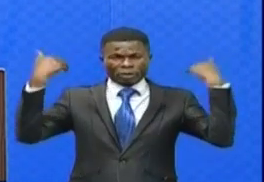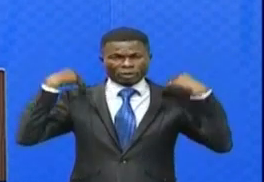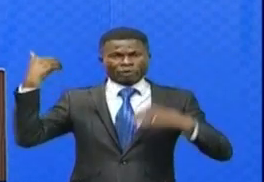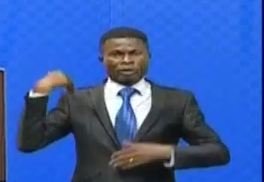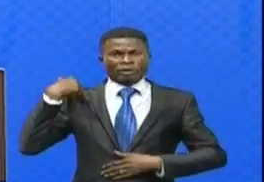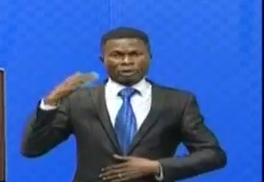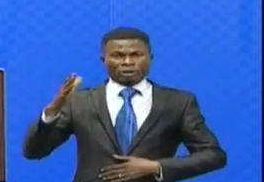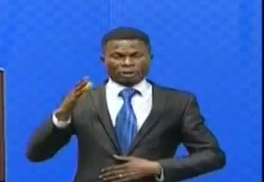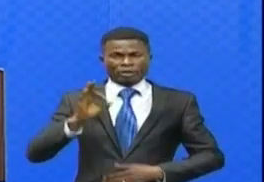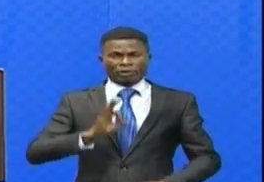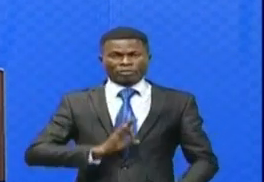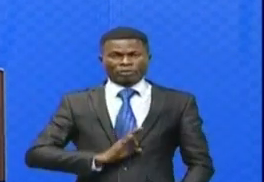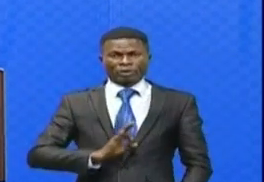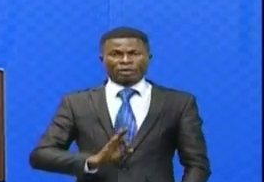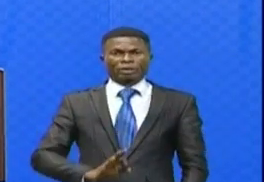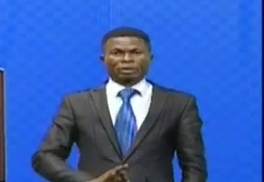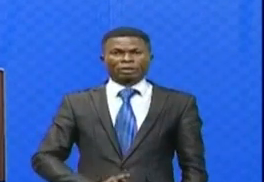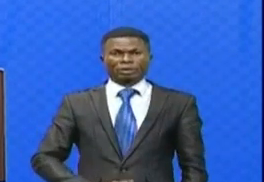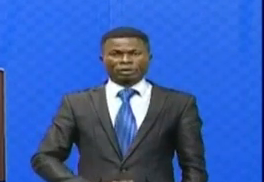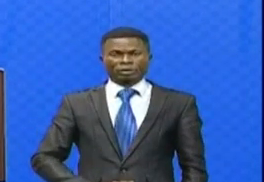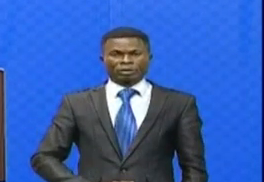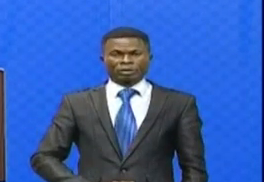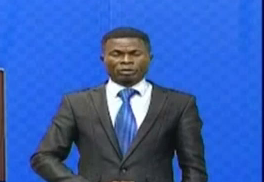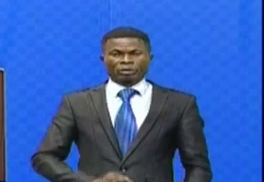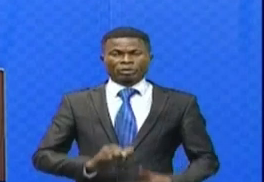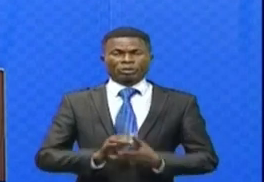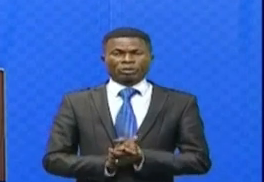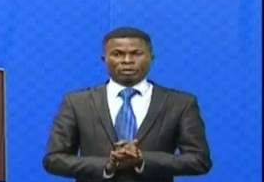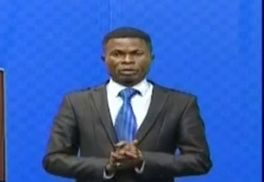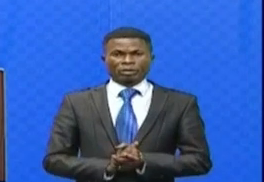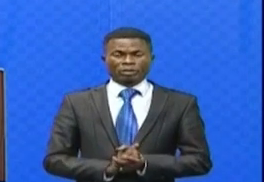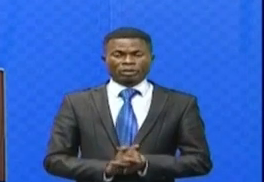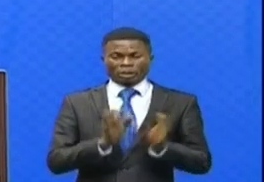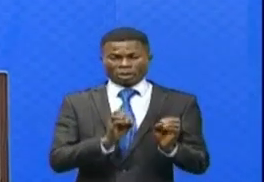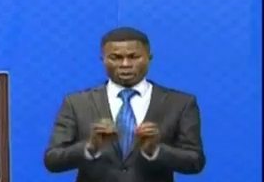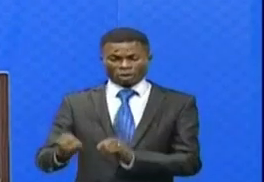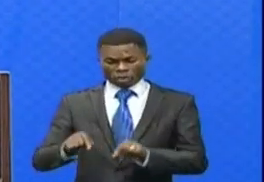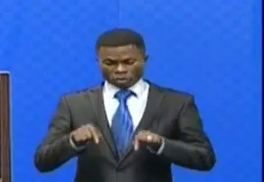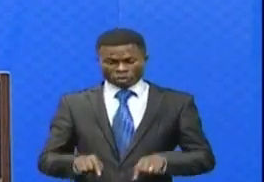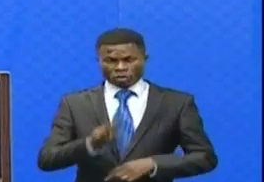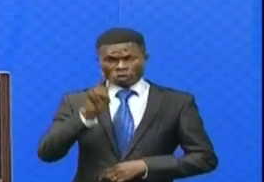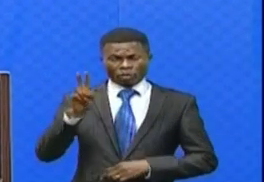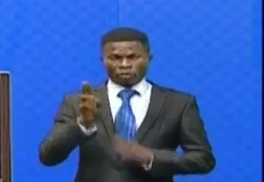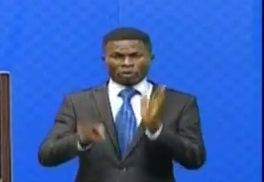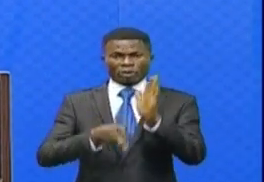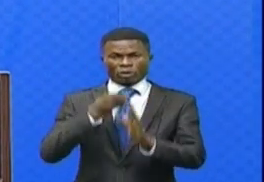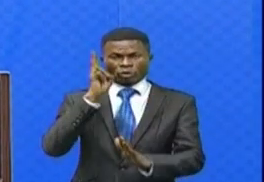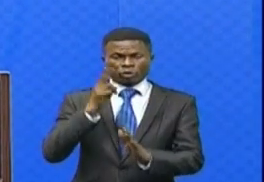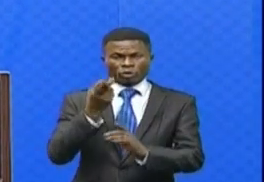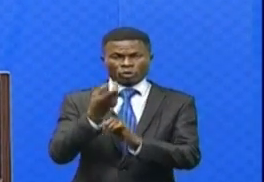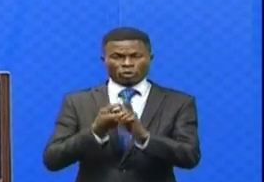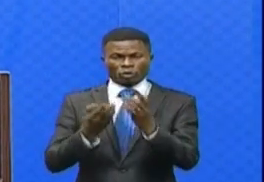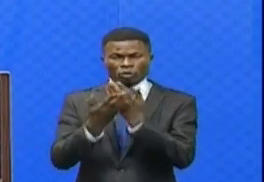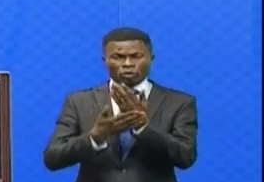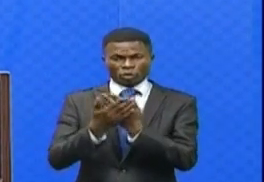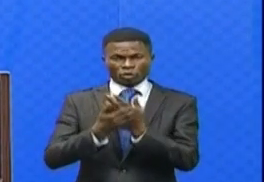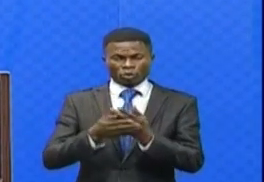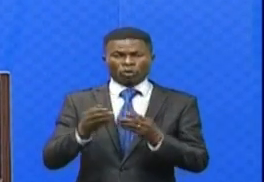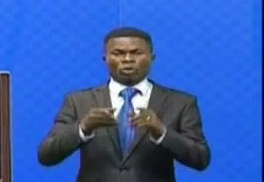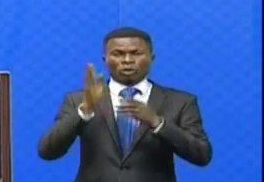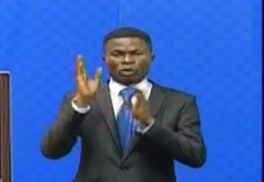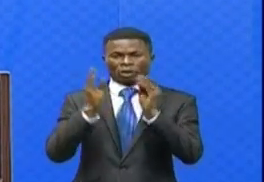félix antoine qui s'était dit qu'il est beau a présidé ces vendredi 12 août 2022 par visioconférence